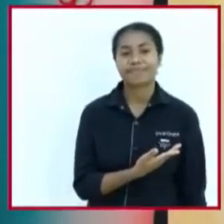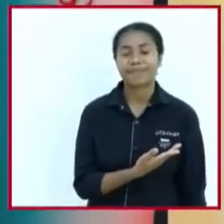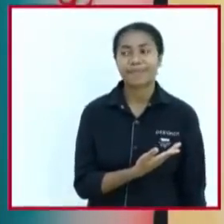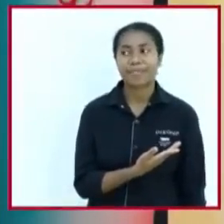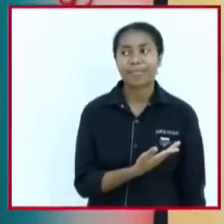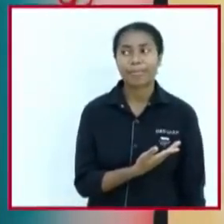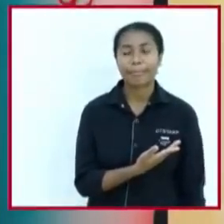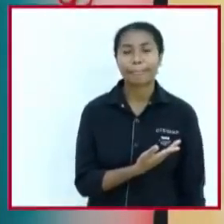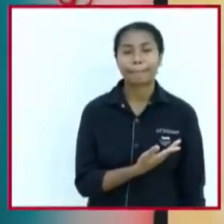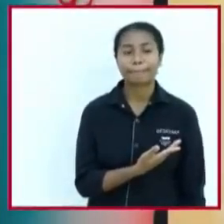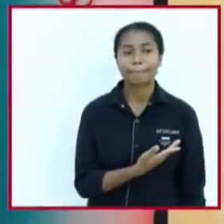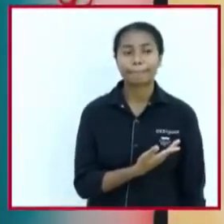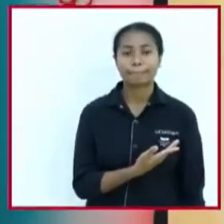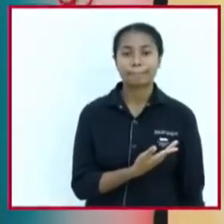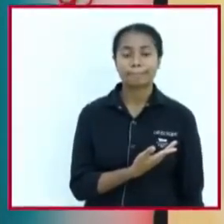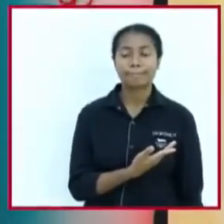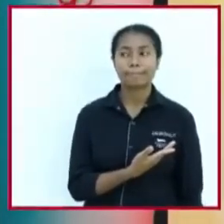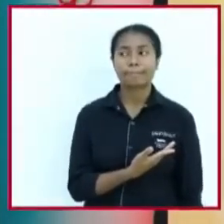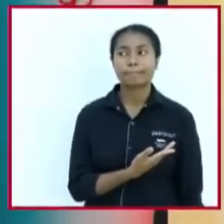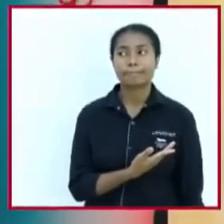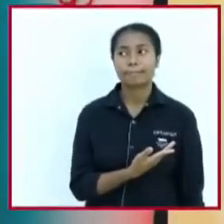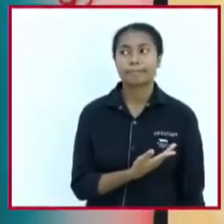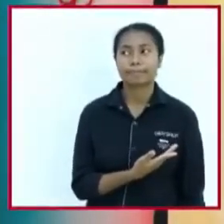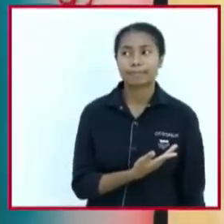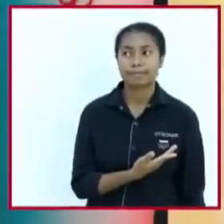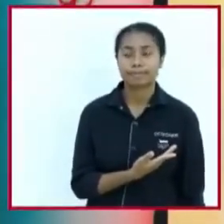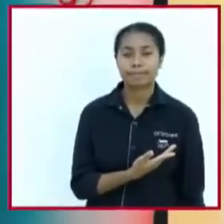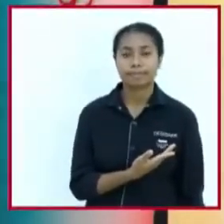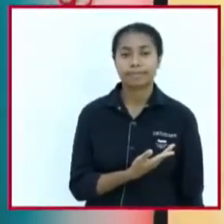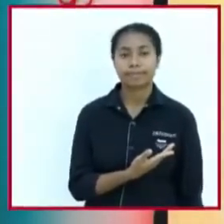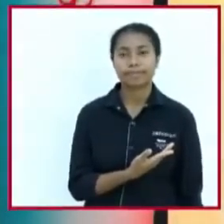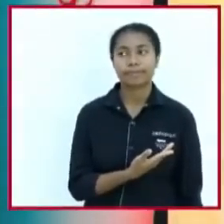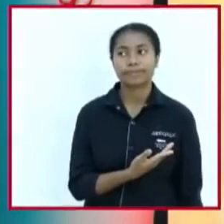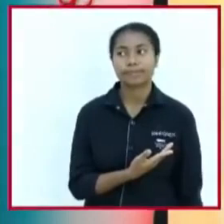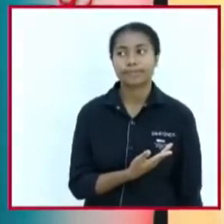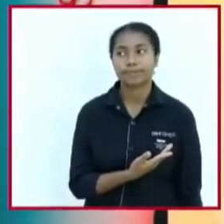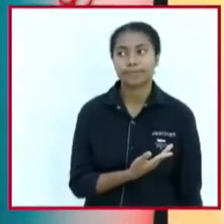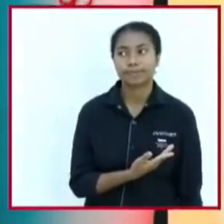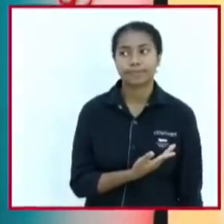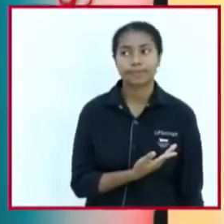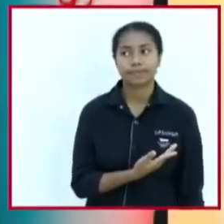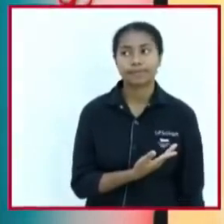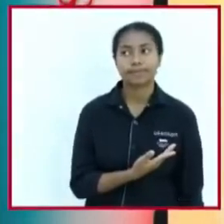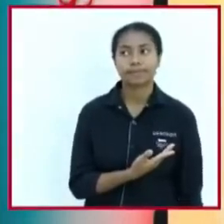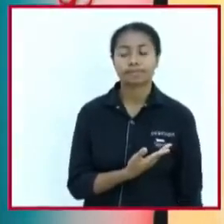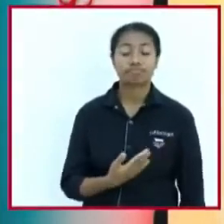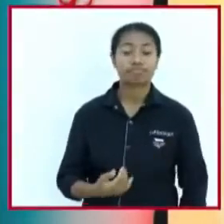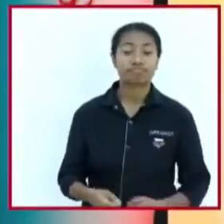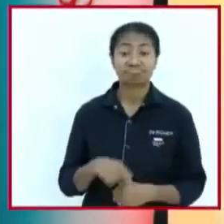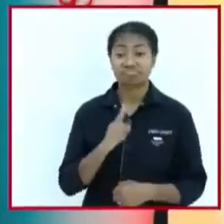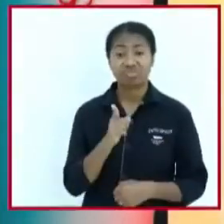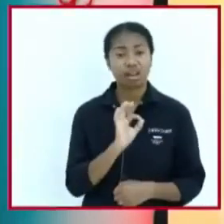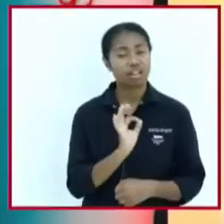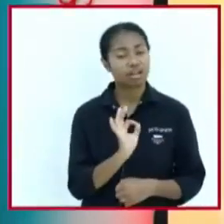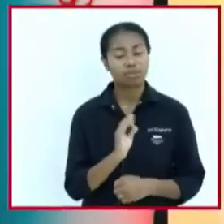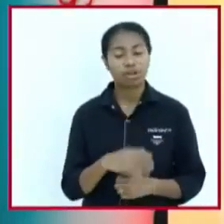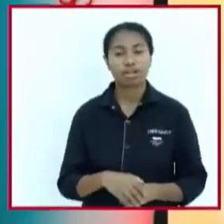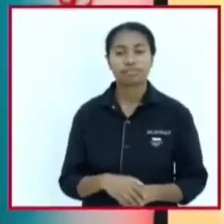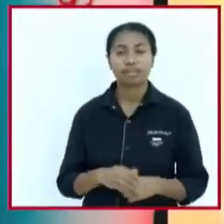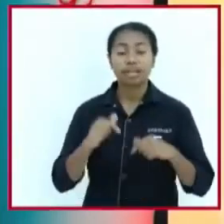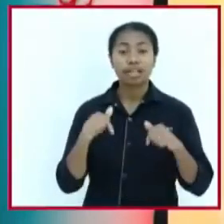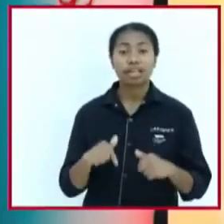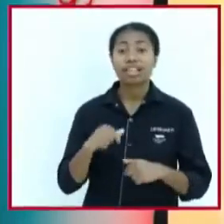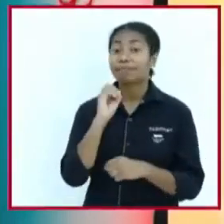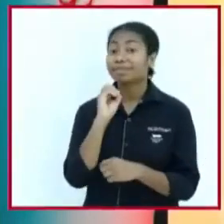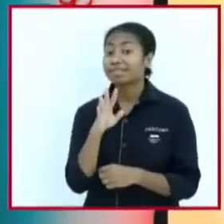meninggalkan Kristus dan kekristenan dan menukarnya dengan kepercayaan lain nggak boleh ini